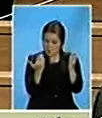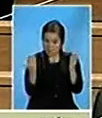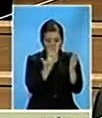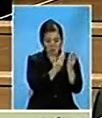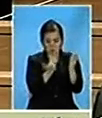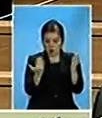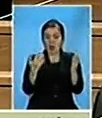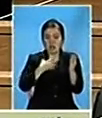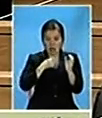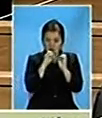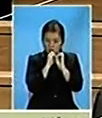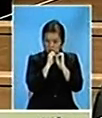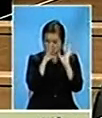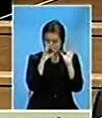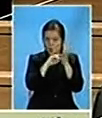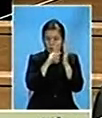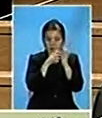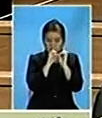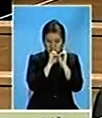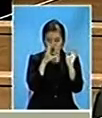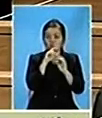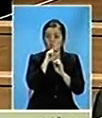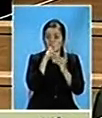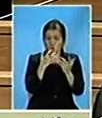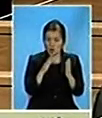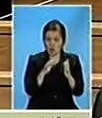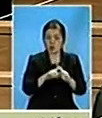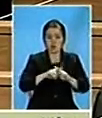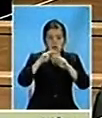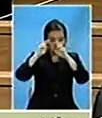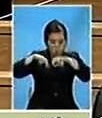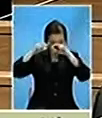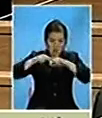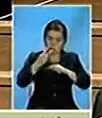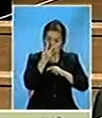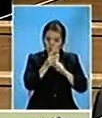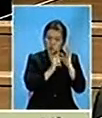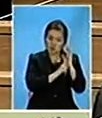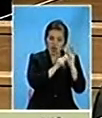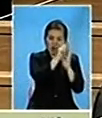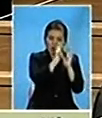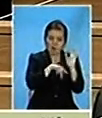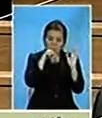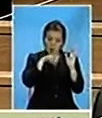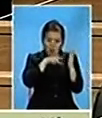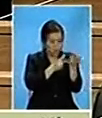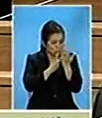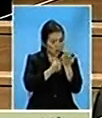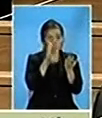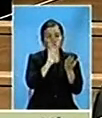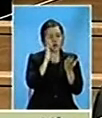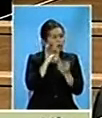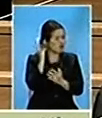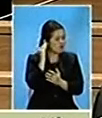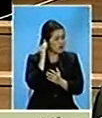ในตัวนะฮะไม่ต้องไปศึกษากฎหมายฉบับอื่นนะครับผมก็อาจจะฟังท่านไม่ครบ